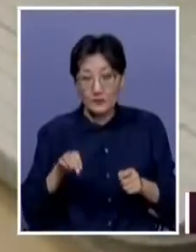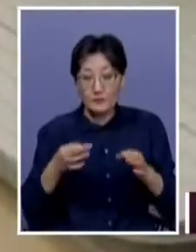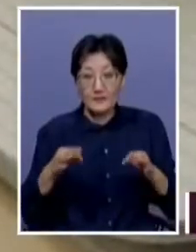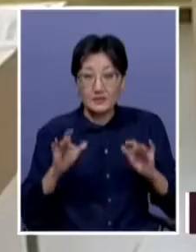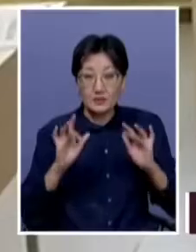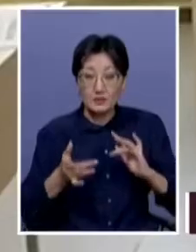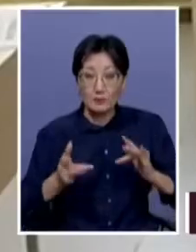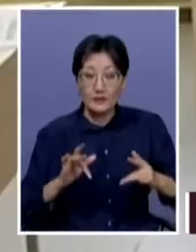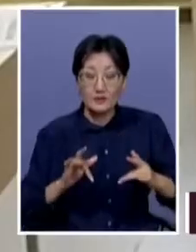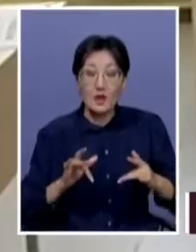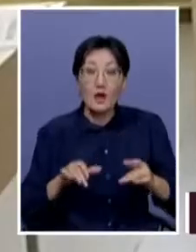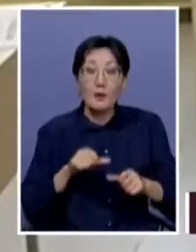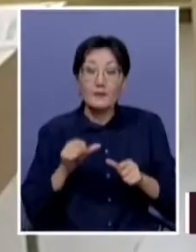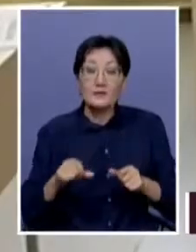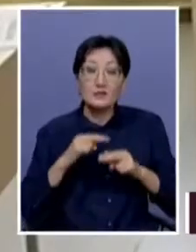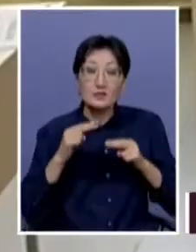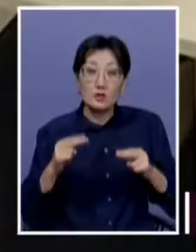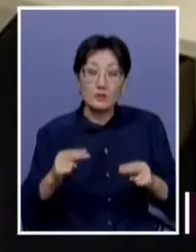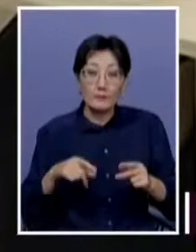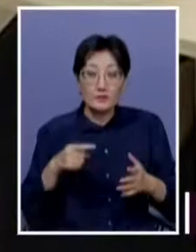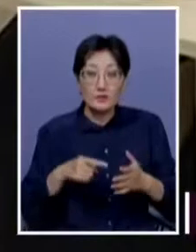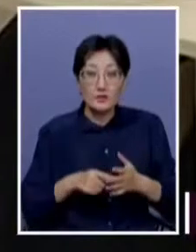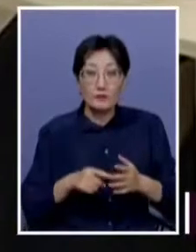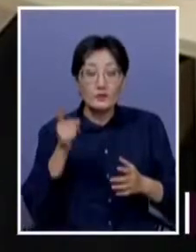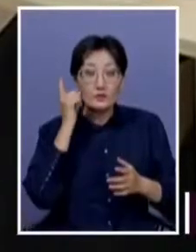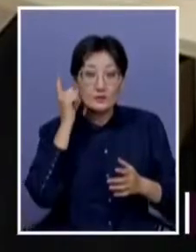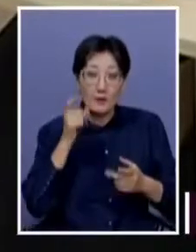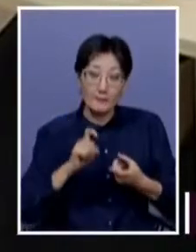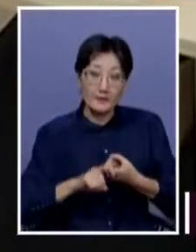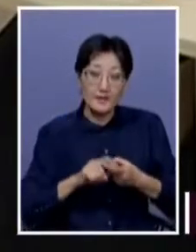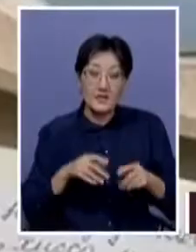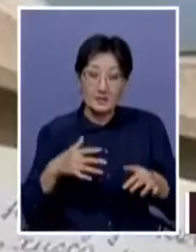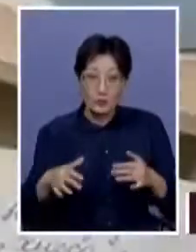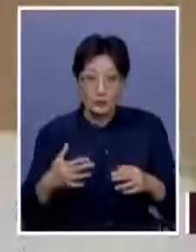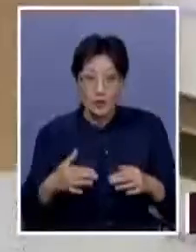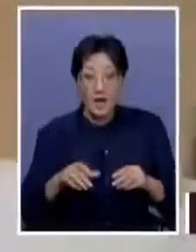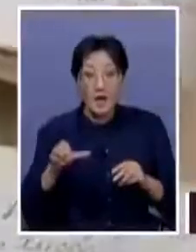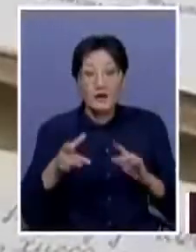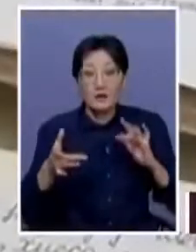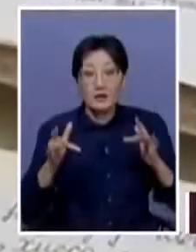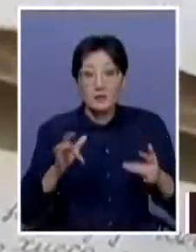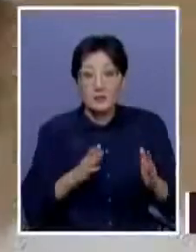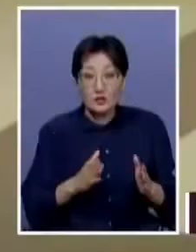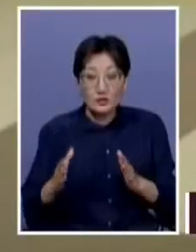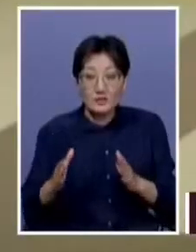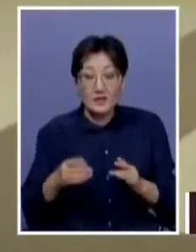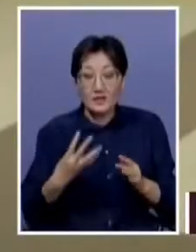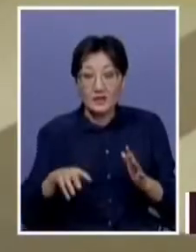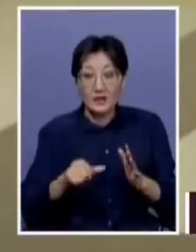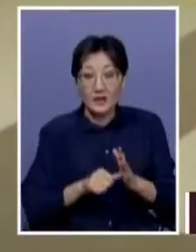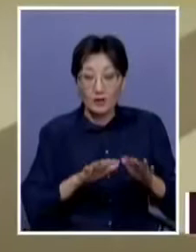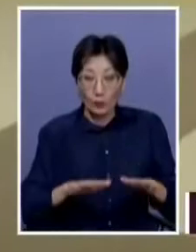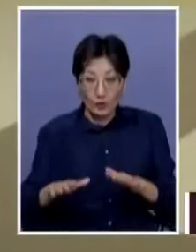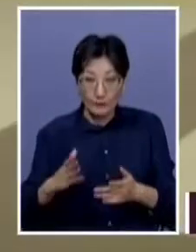қолжетімді интернет желісіне де баса назар аударылған. Қалада ұялы телефон байланысы нашар, тіпті ғаламтор жүйесі тартпайтын 46 нүкте